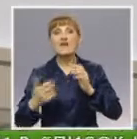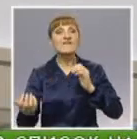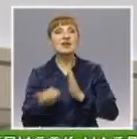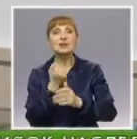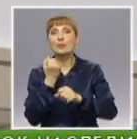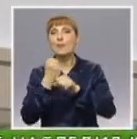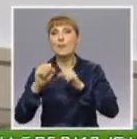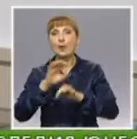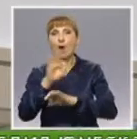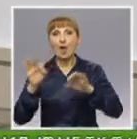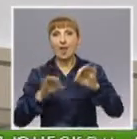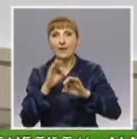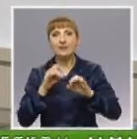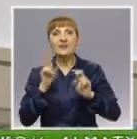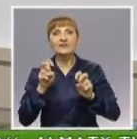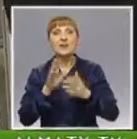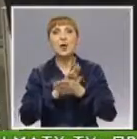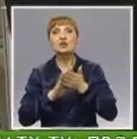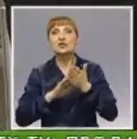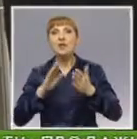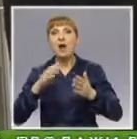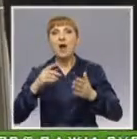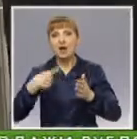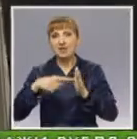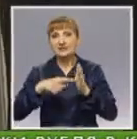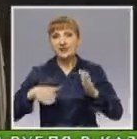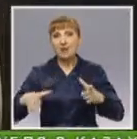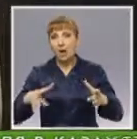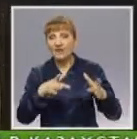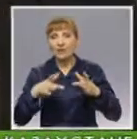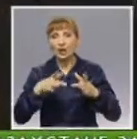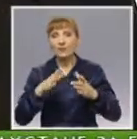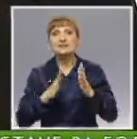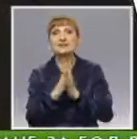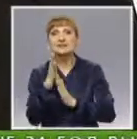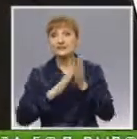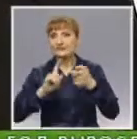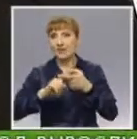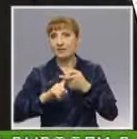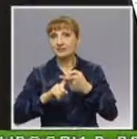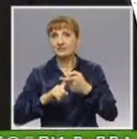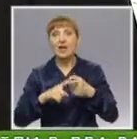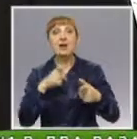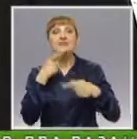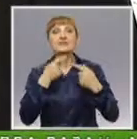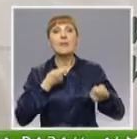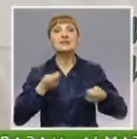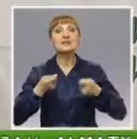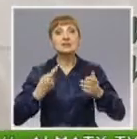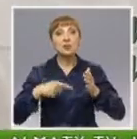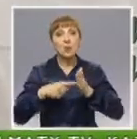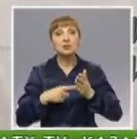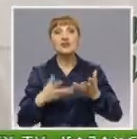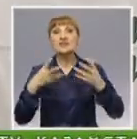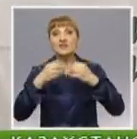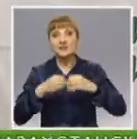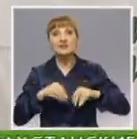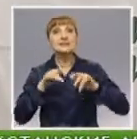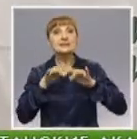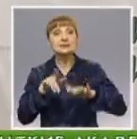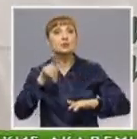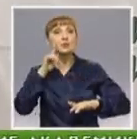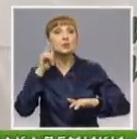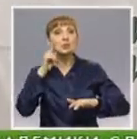каната «Берегбола» по очищению городских водоемов с помощью растения эхорния. По словам администрации города, на этом их совместная деятельность с